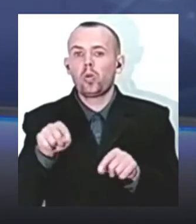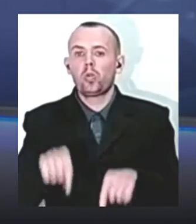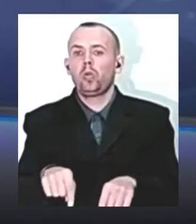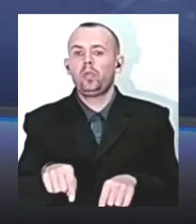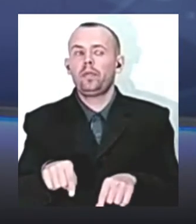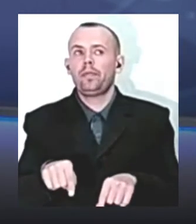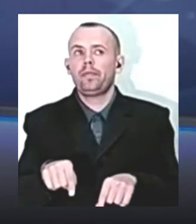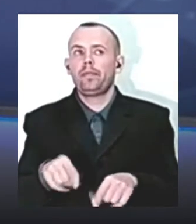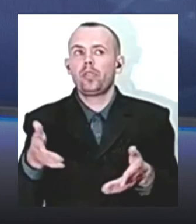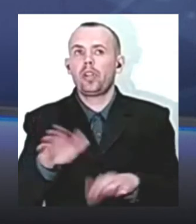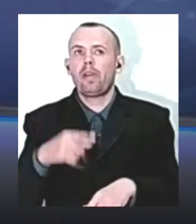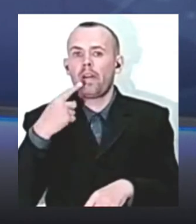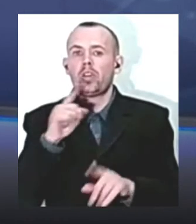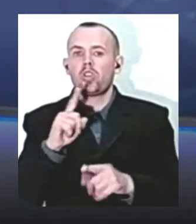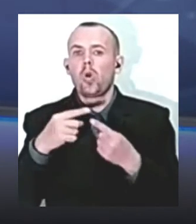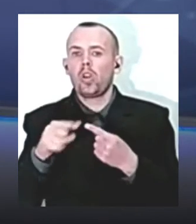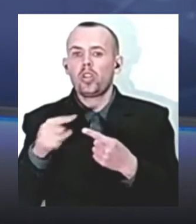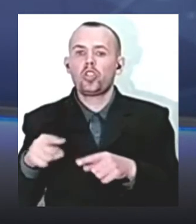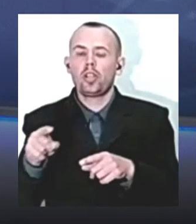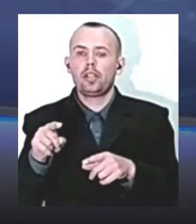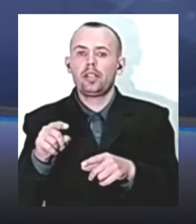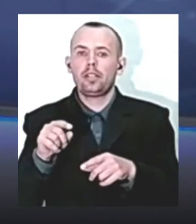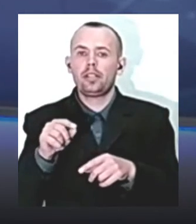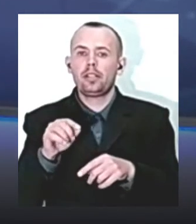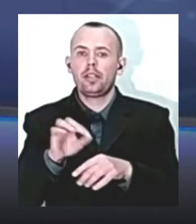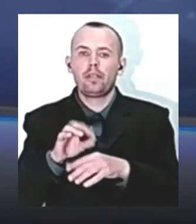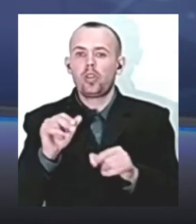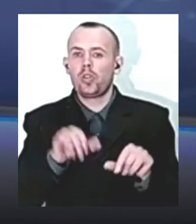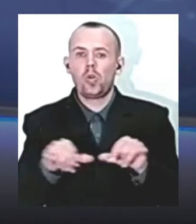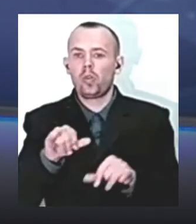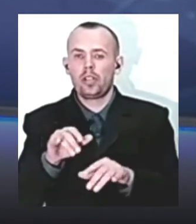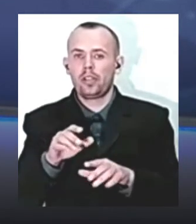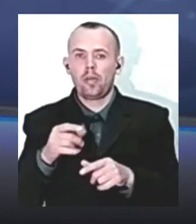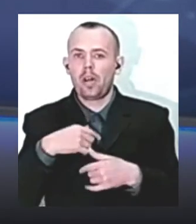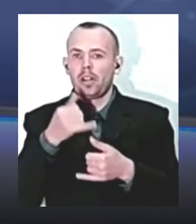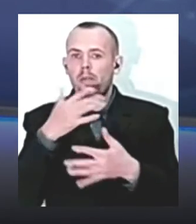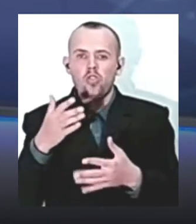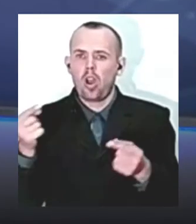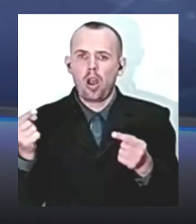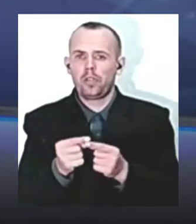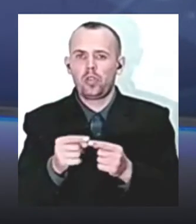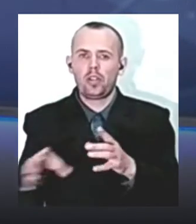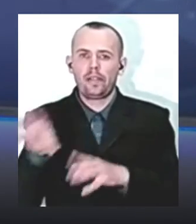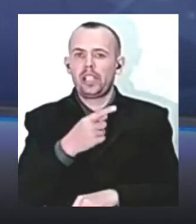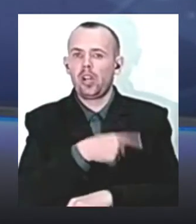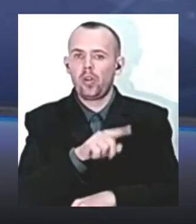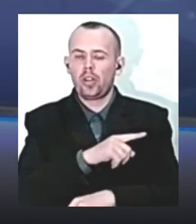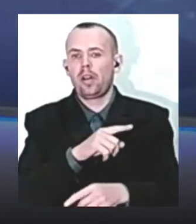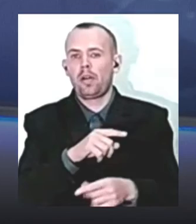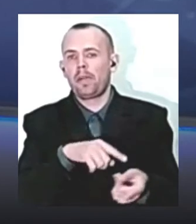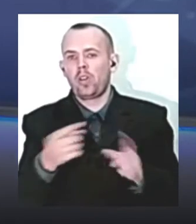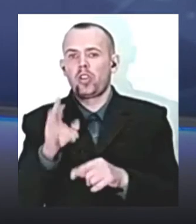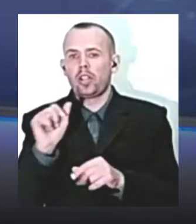давайте говорити, що інші захворювання нікуди не пішли, і ми не можемо абсолютно всі лікарні переключити на лікування